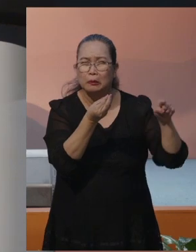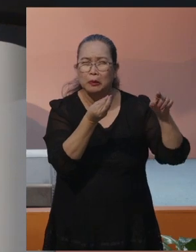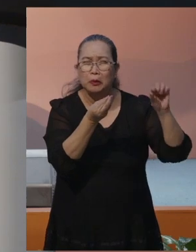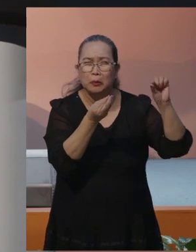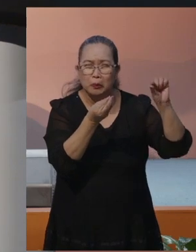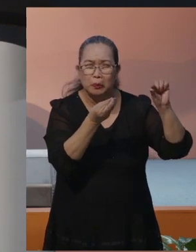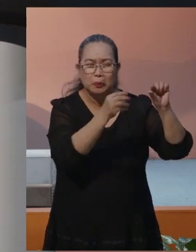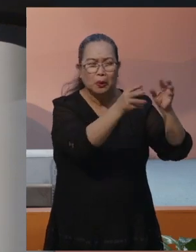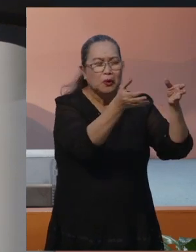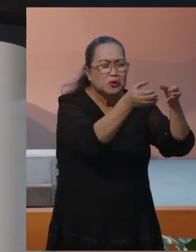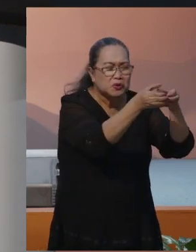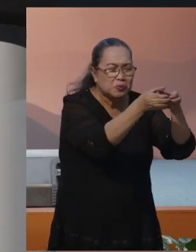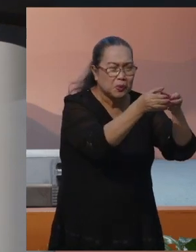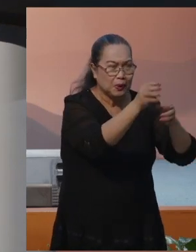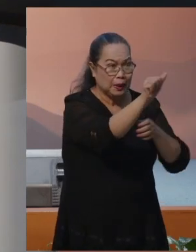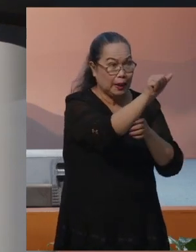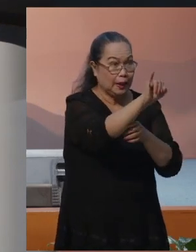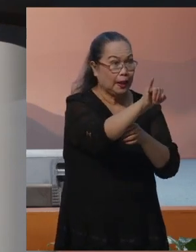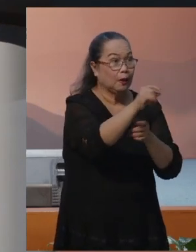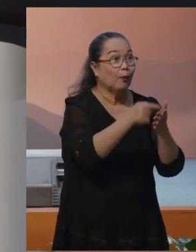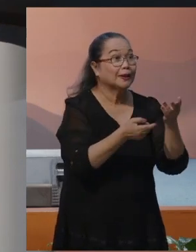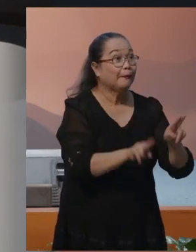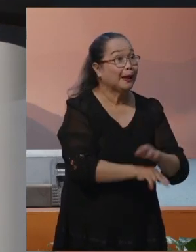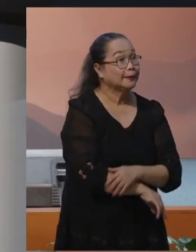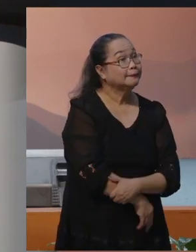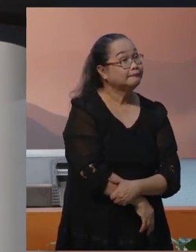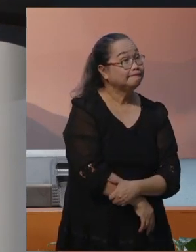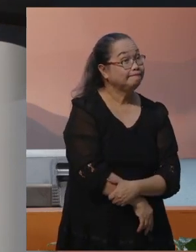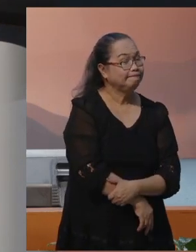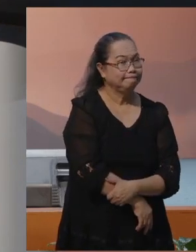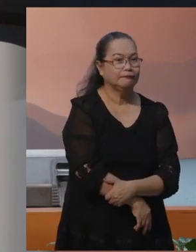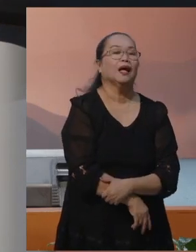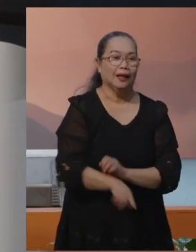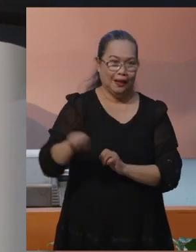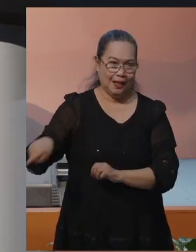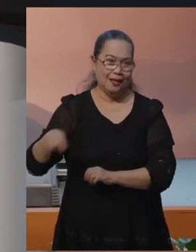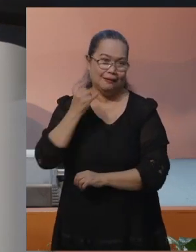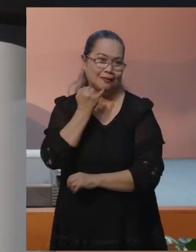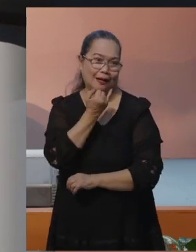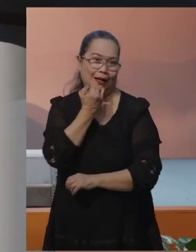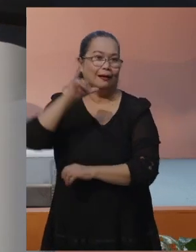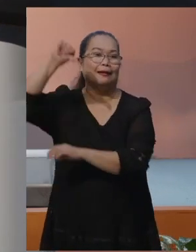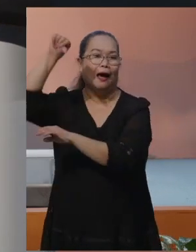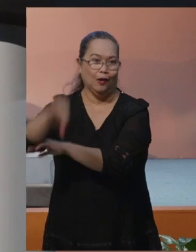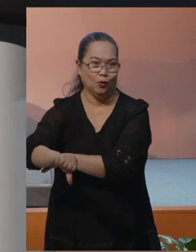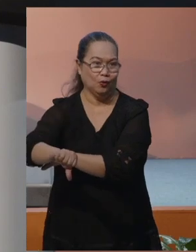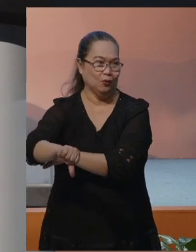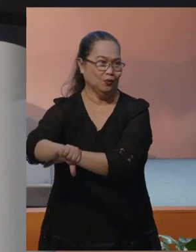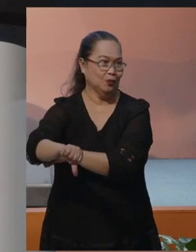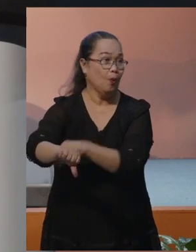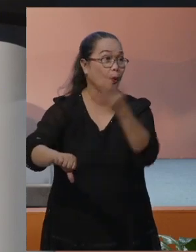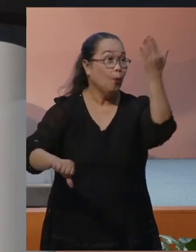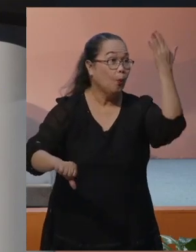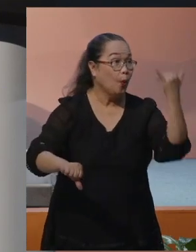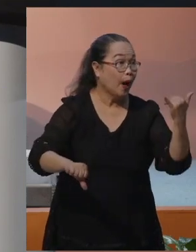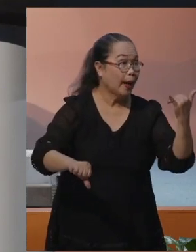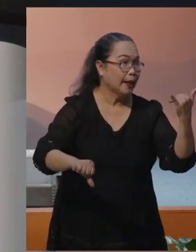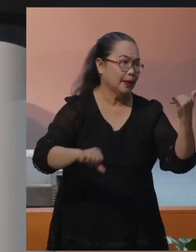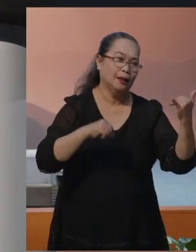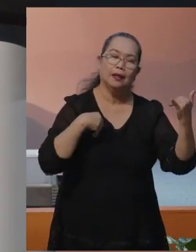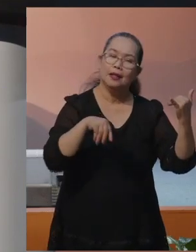maliit lang yung bansa. Ano nangyari sa kanila? Sila ay natalo. No? Dahil hindi